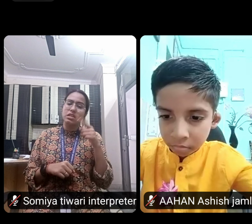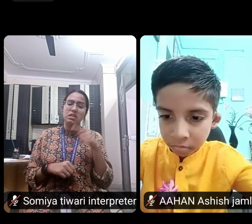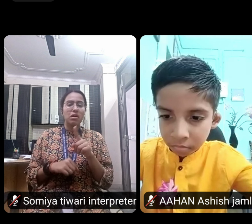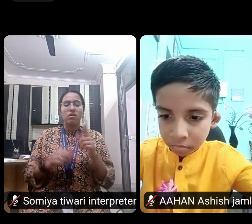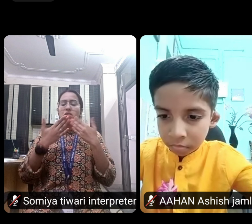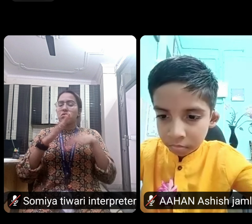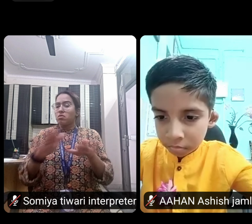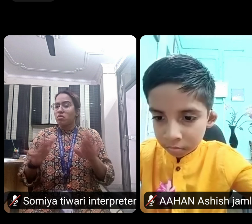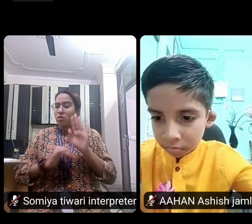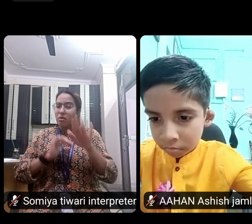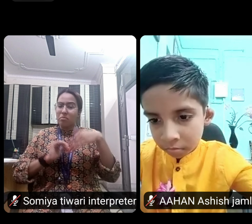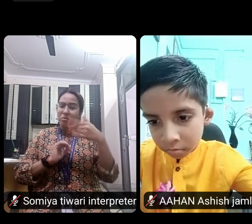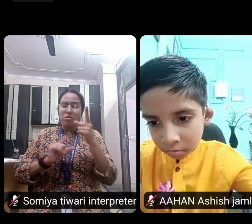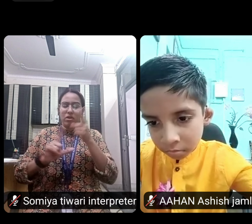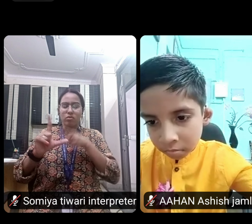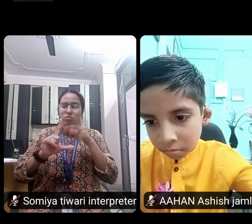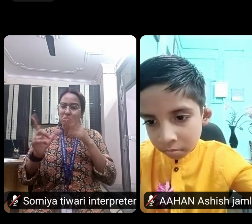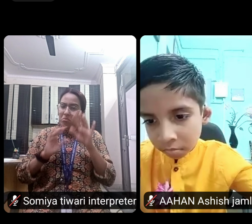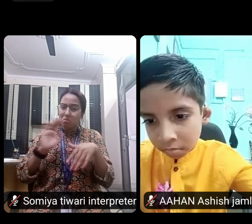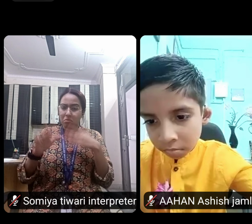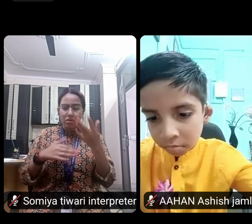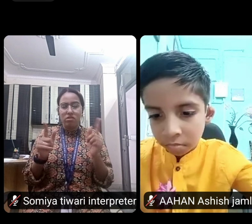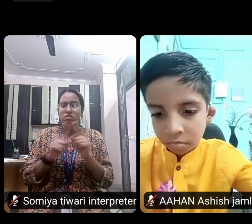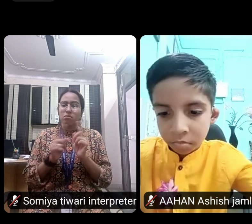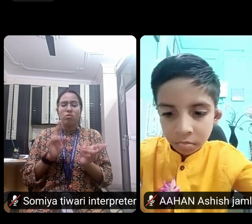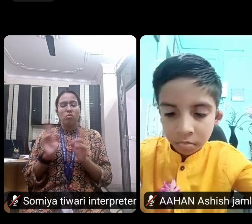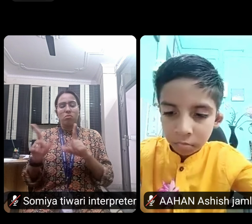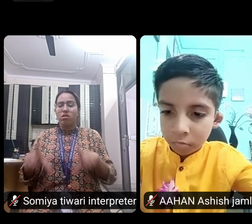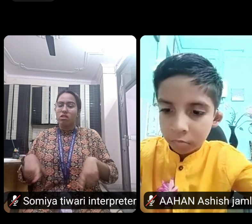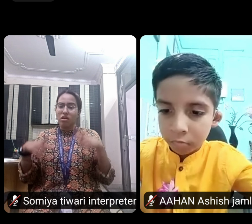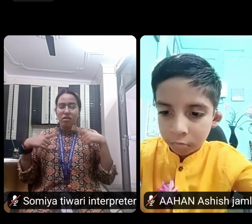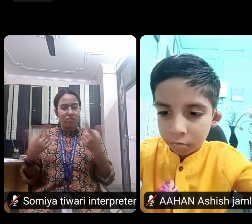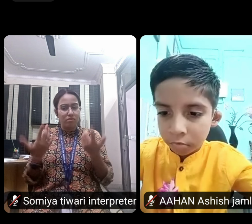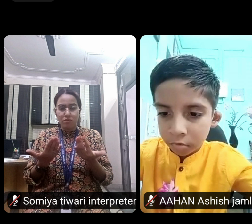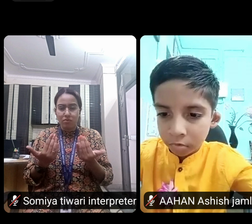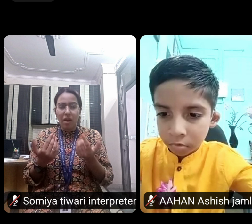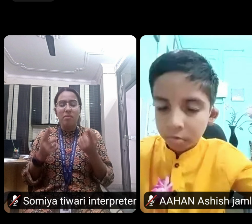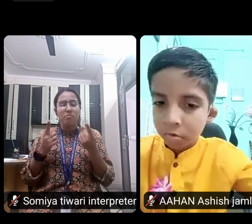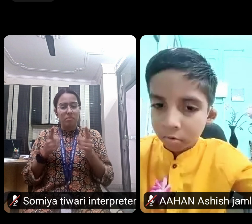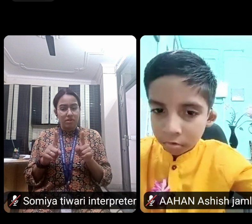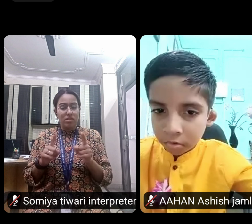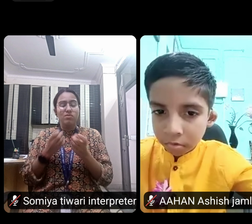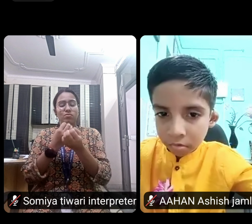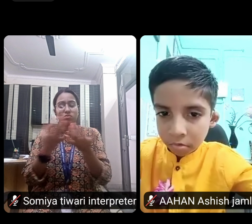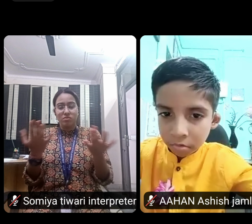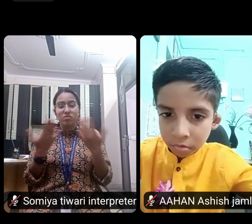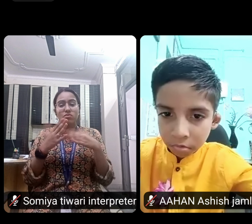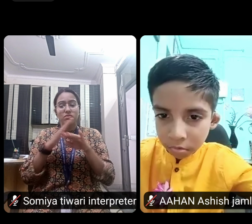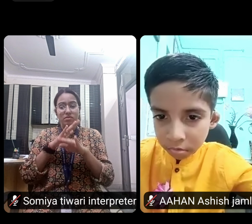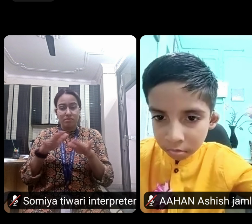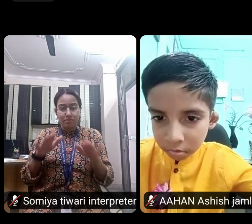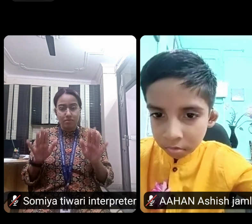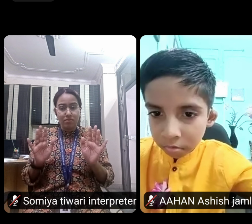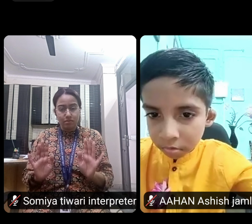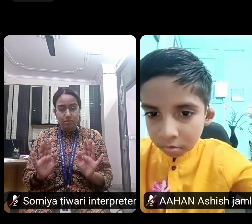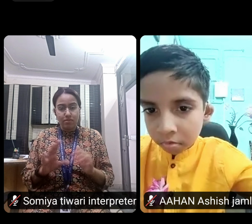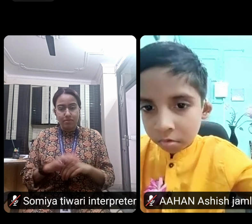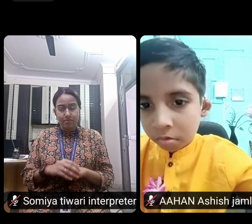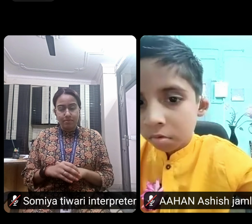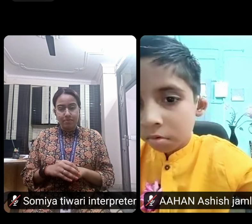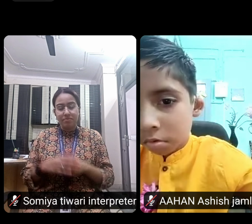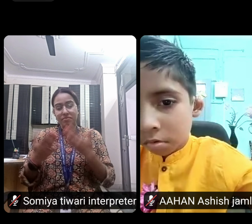लाइफ जी पाते होंगे। जी जी बिल्कुल और लेकिन बहुत सारे बच्चे ऐसे भी रहे होंगे कि जो कि